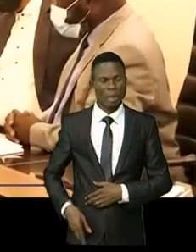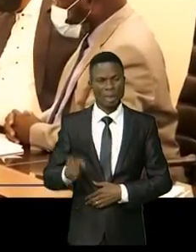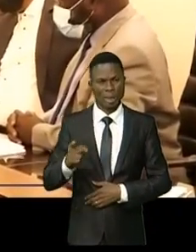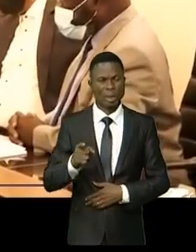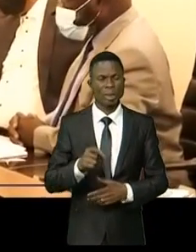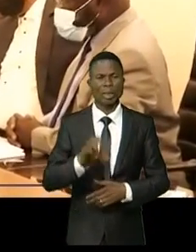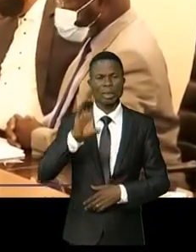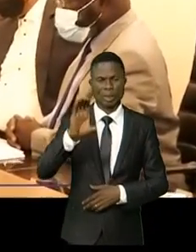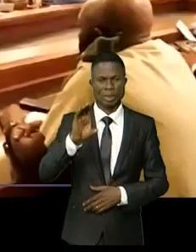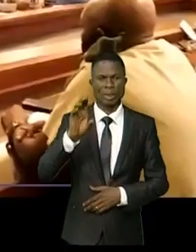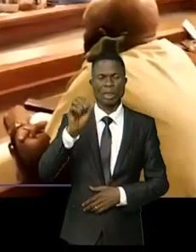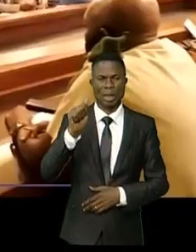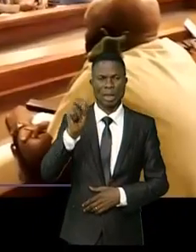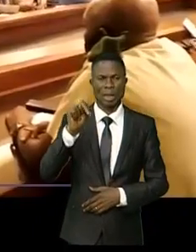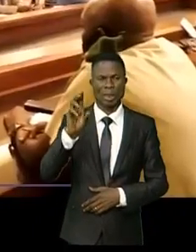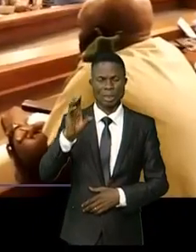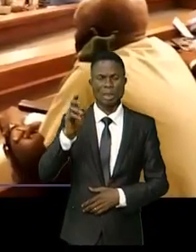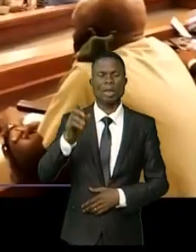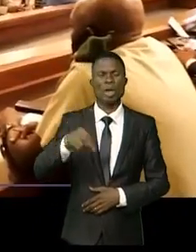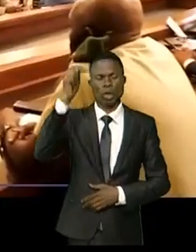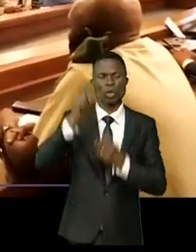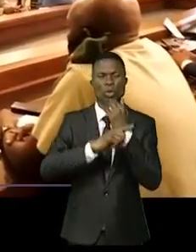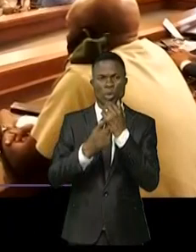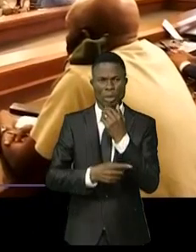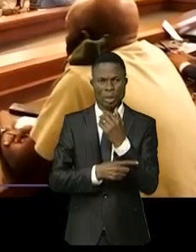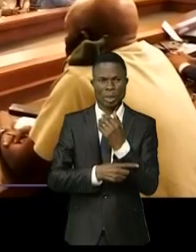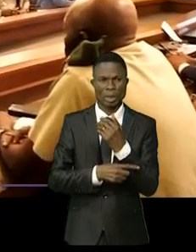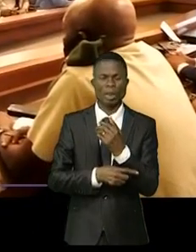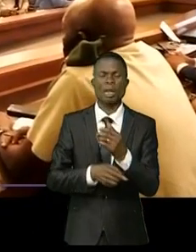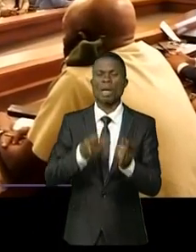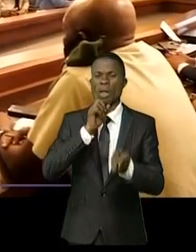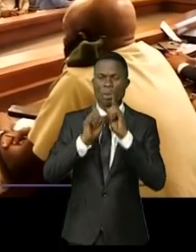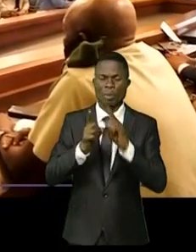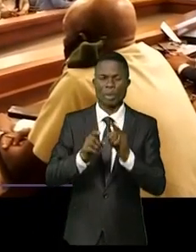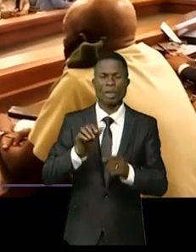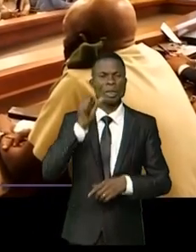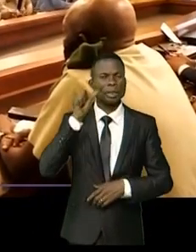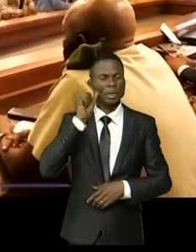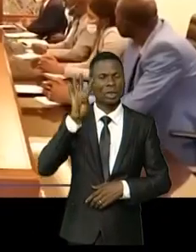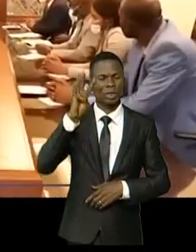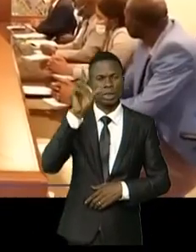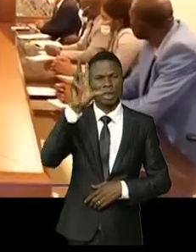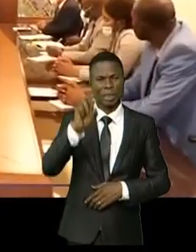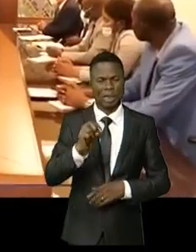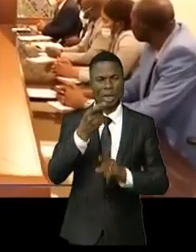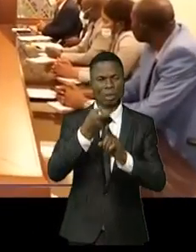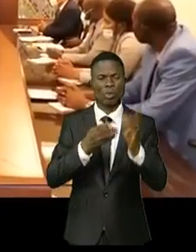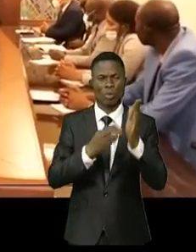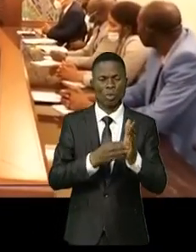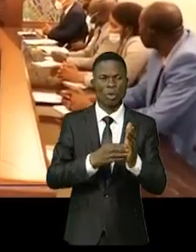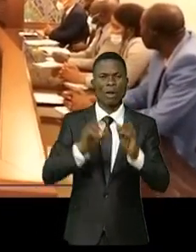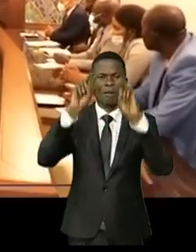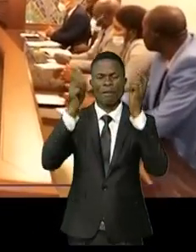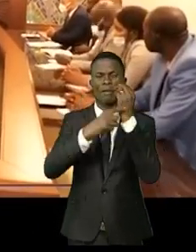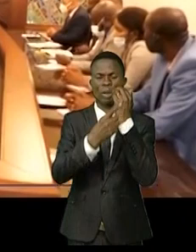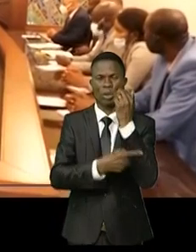CNC. À LPC au Nord Kivu, voilà l'essentiel d'un échange, c'est jeudi 30 septembre 2021 à Goma, entre le